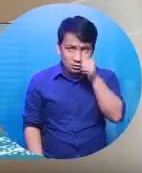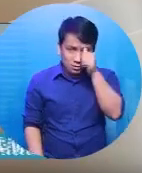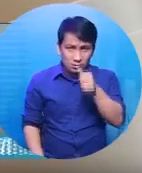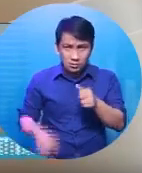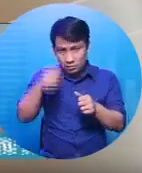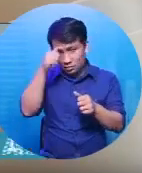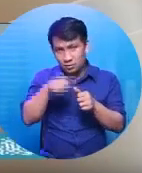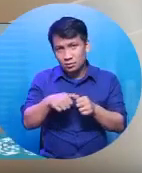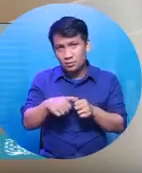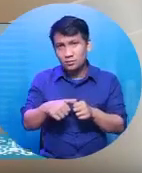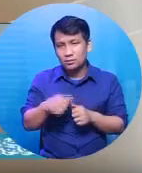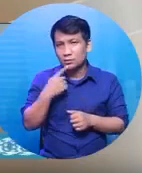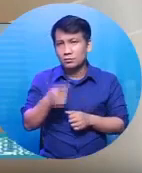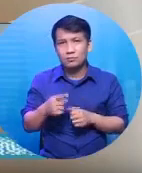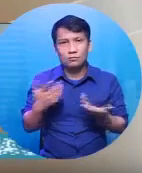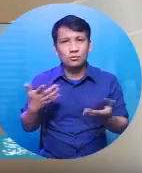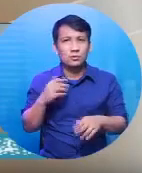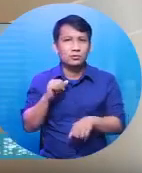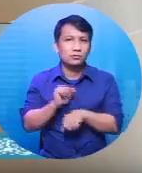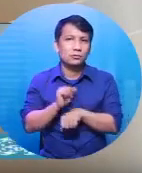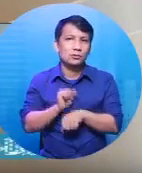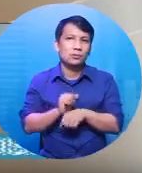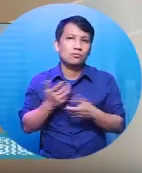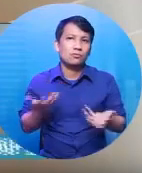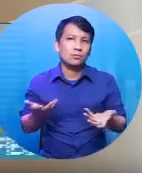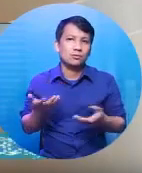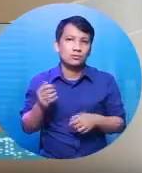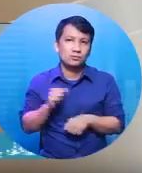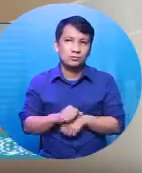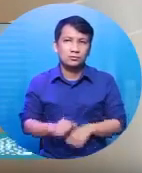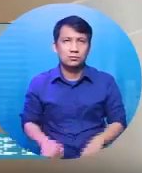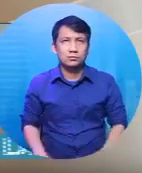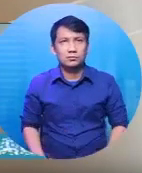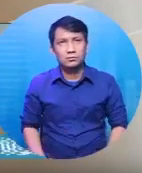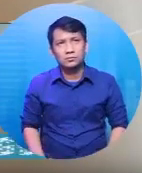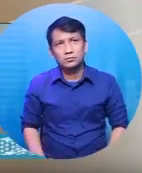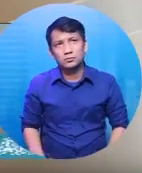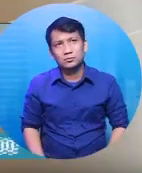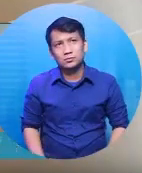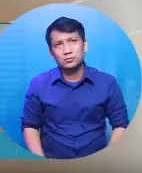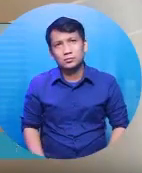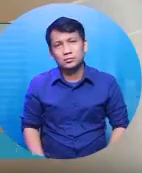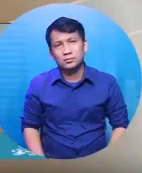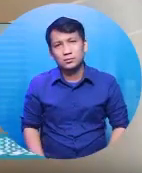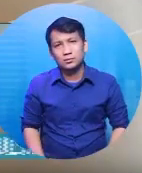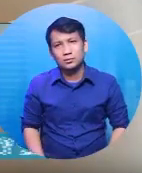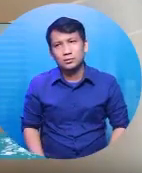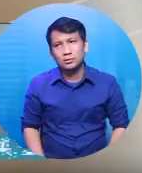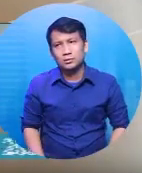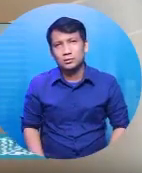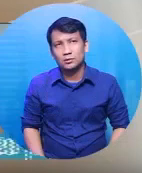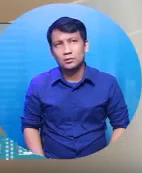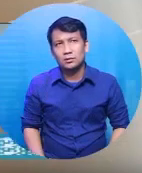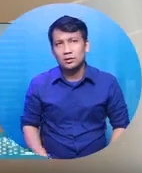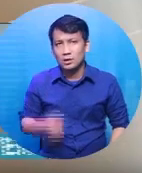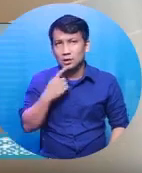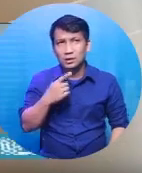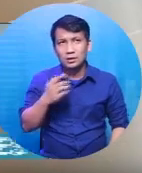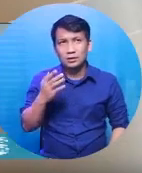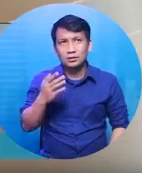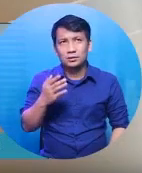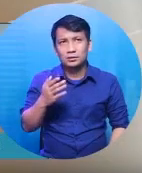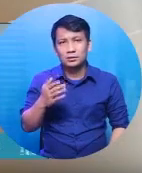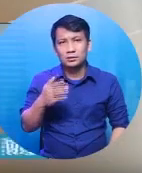niya? Unemployment? Check? Naintindi mo yan? Pero, Ma'am, sandali, excuse me. Alam ko to,